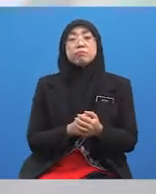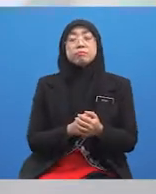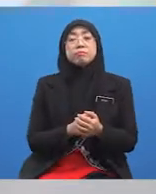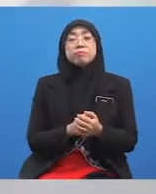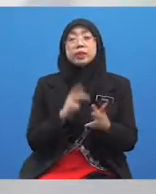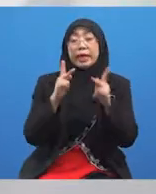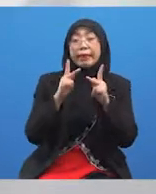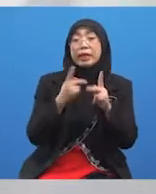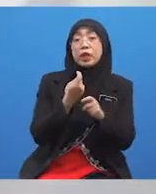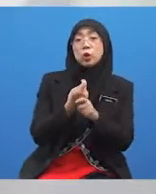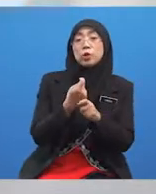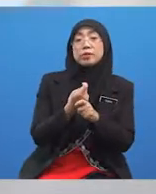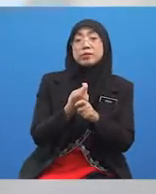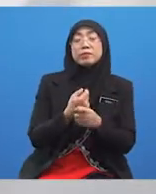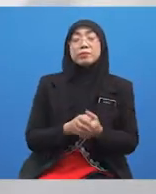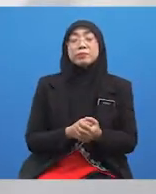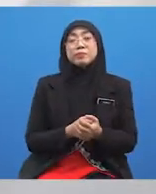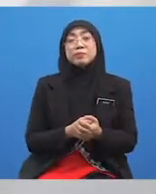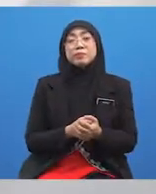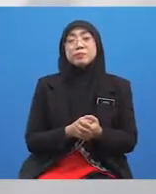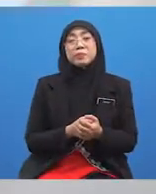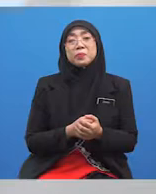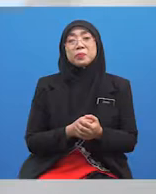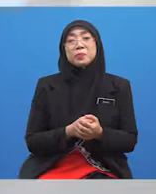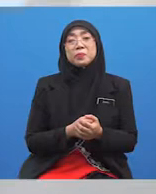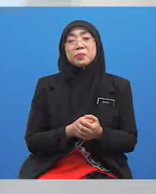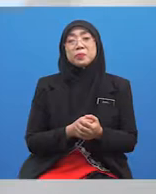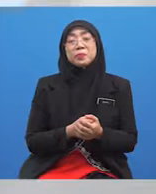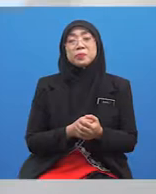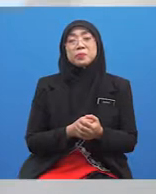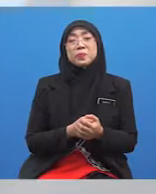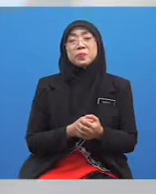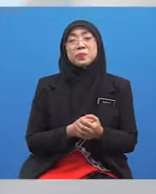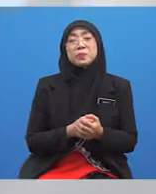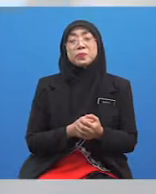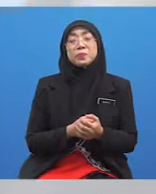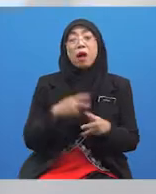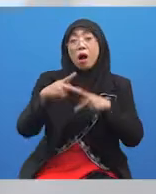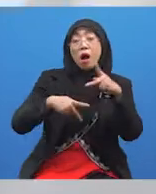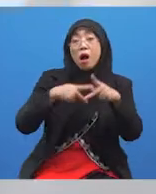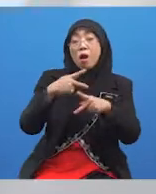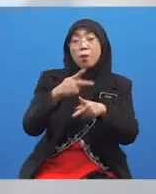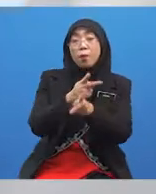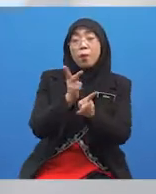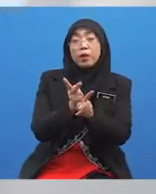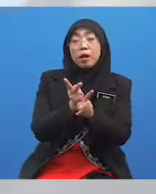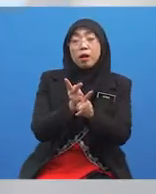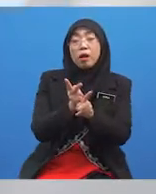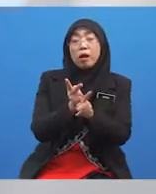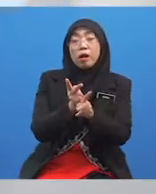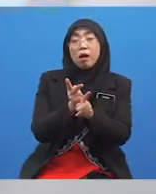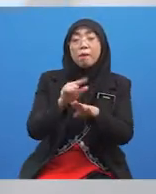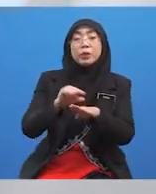tugas senaraikan. Wajib ada fakta. Lihat soalan, proses pembelian produk pengguna ada 5